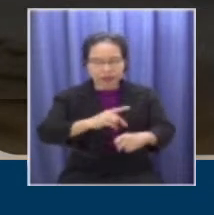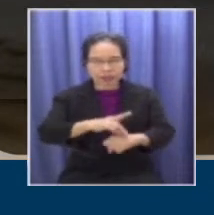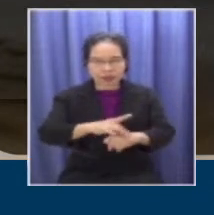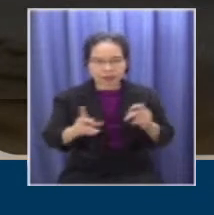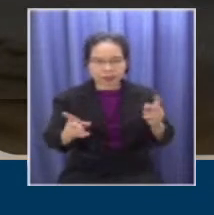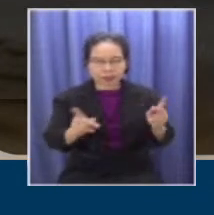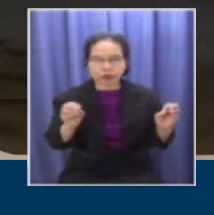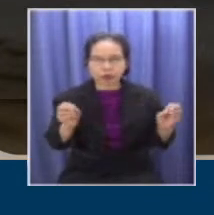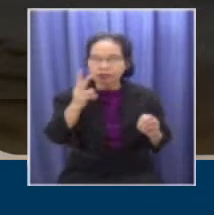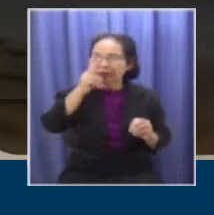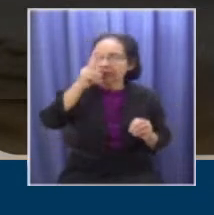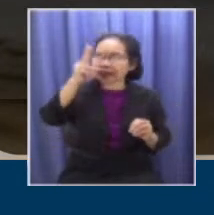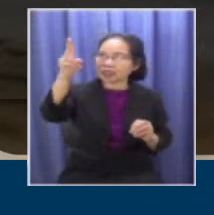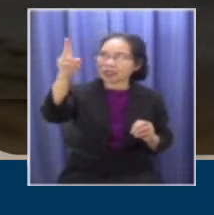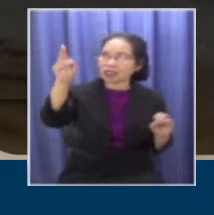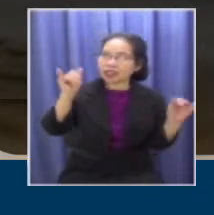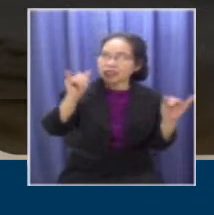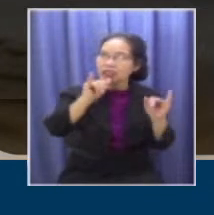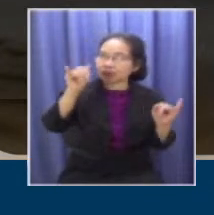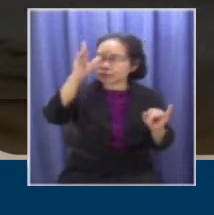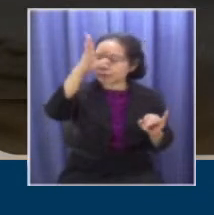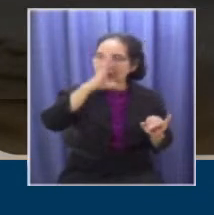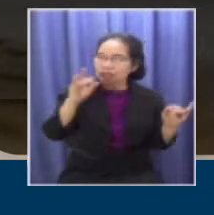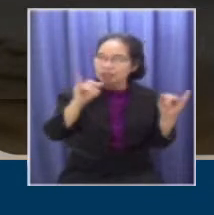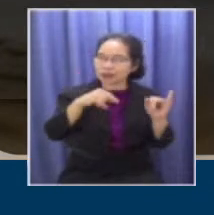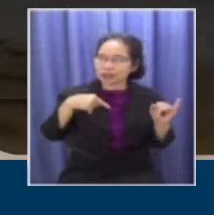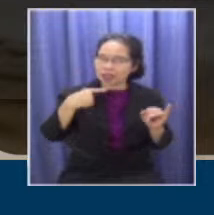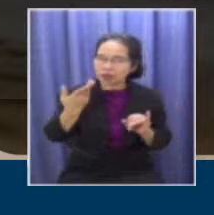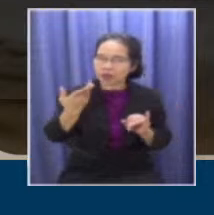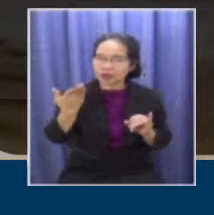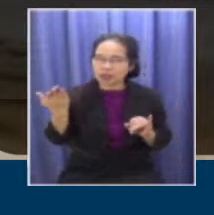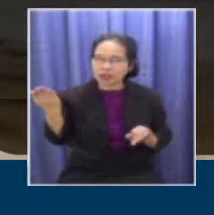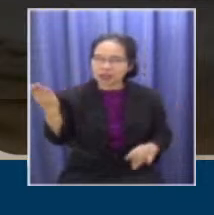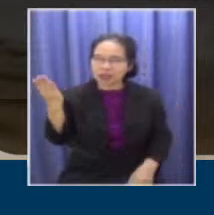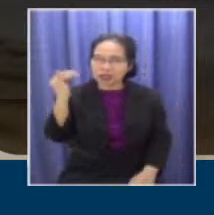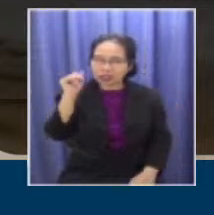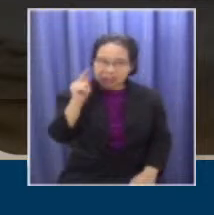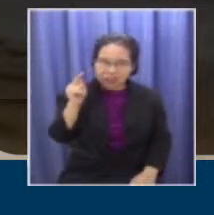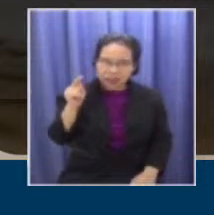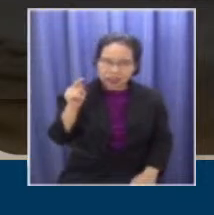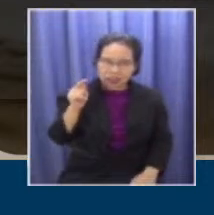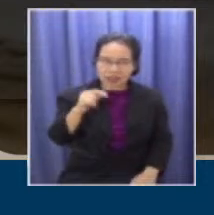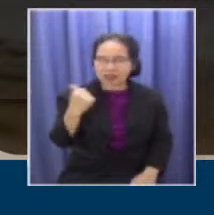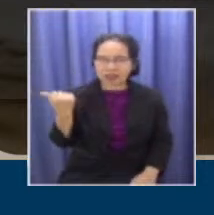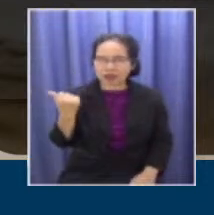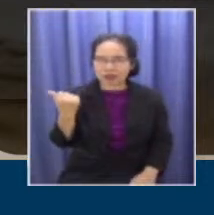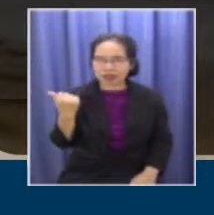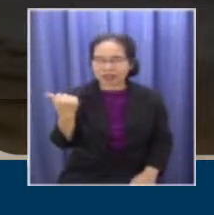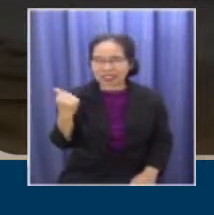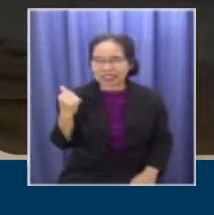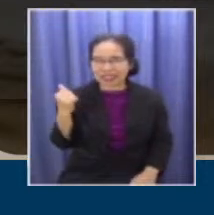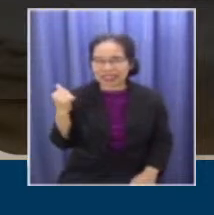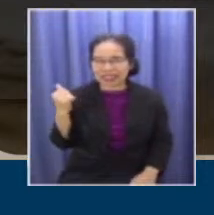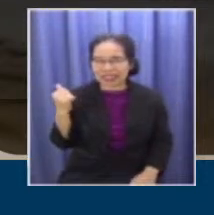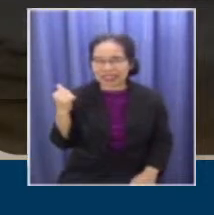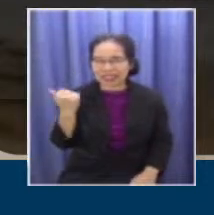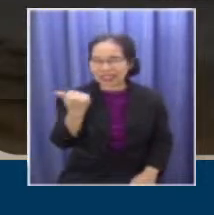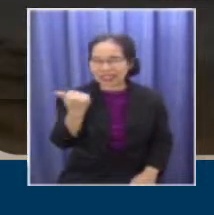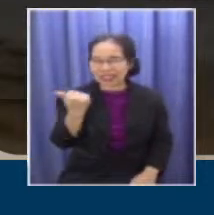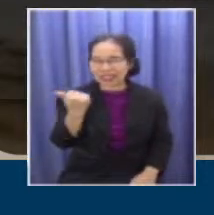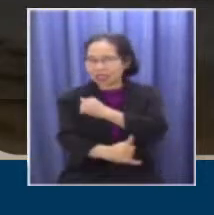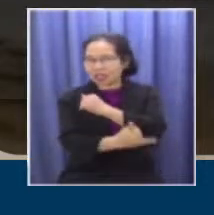hwɛ asase so nyina asase so ahemfa na nipa betumi atena ahemfa na Nyankopɔn bɔ nipa